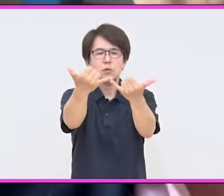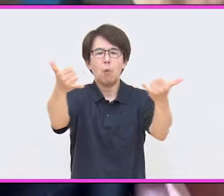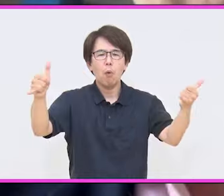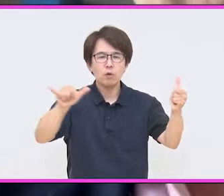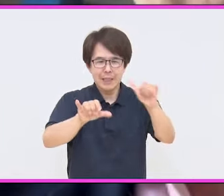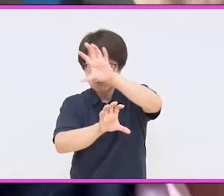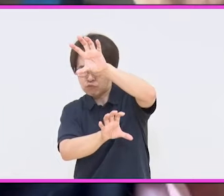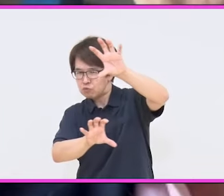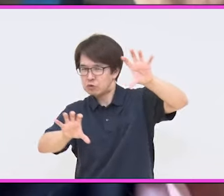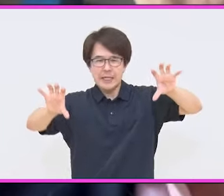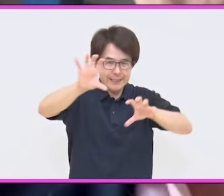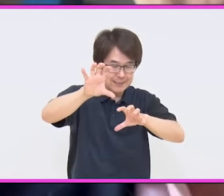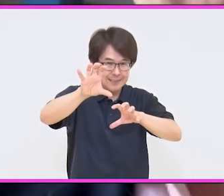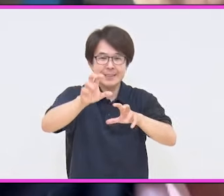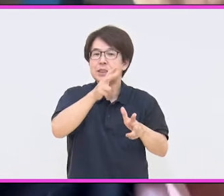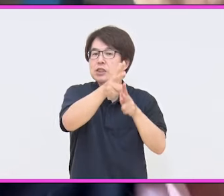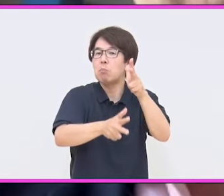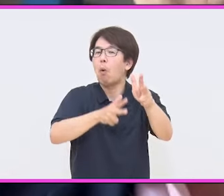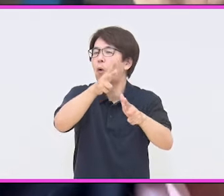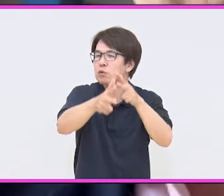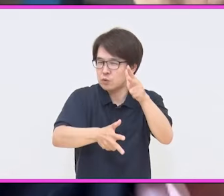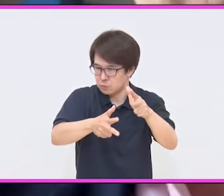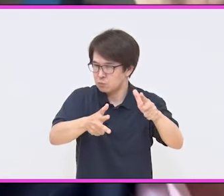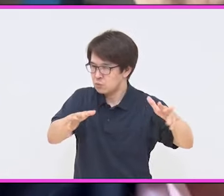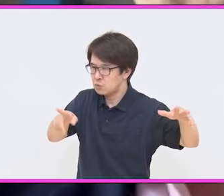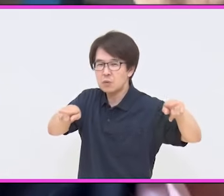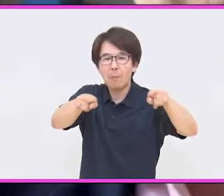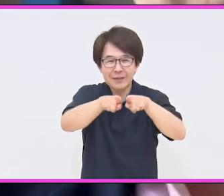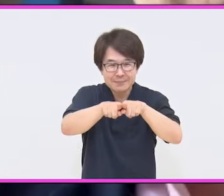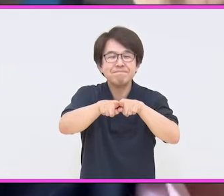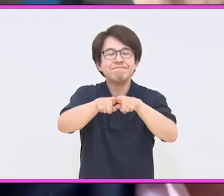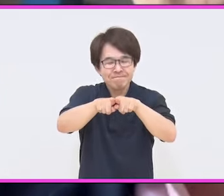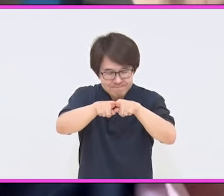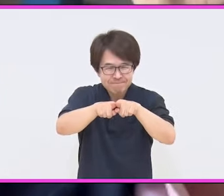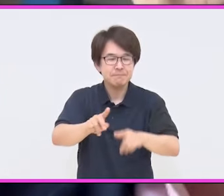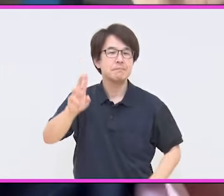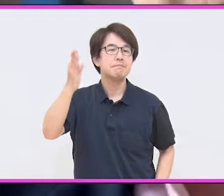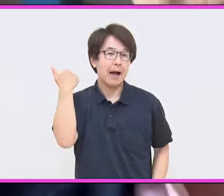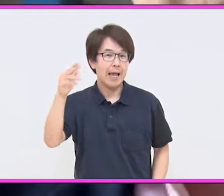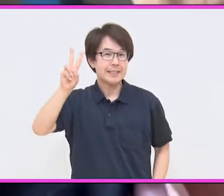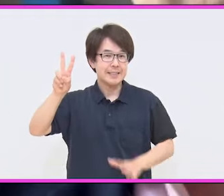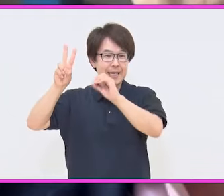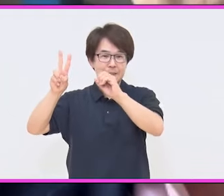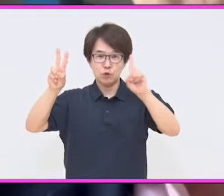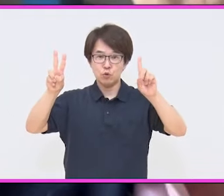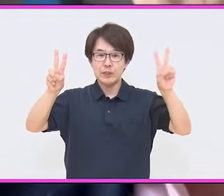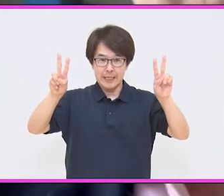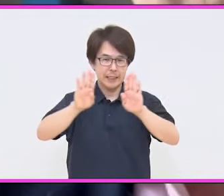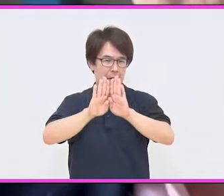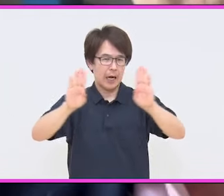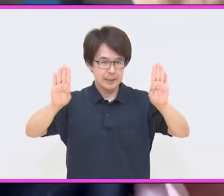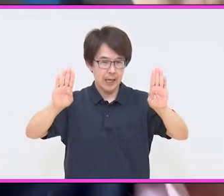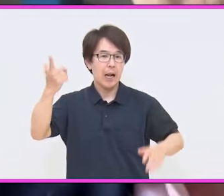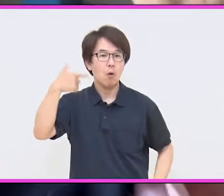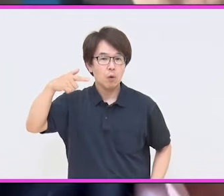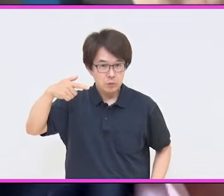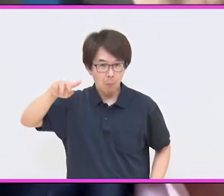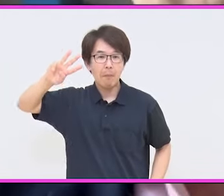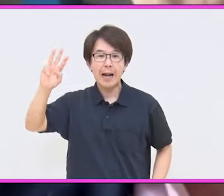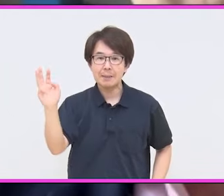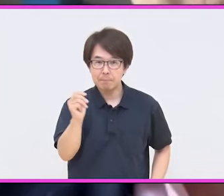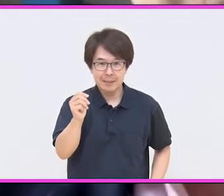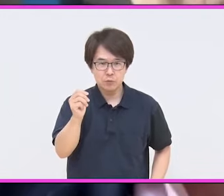with スポーツをスローガンに掲げ、2012年に開催されたロンドンパラリンピックをお手本に、